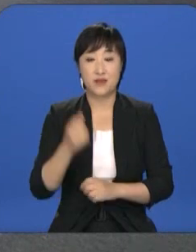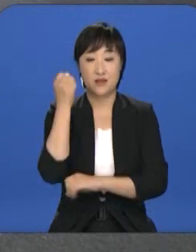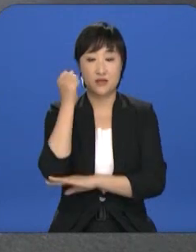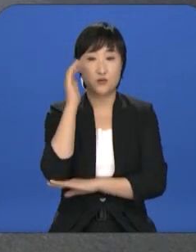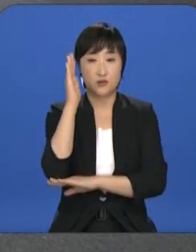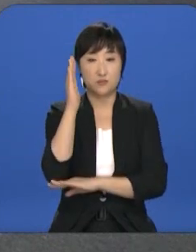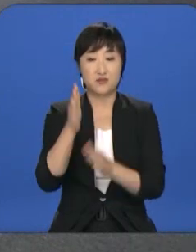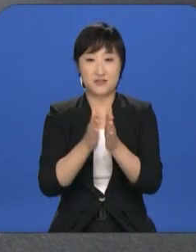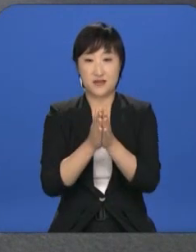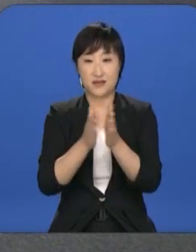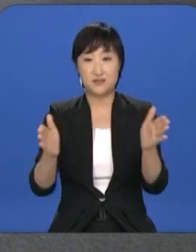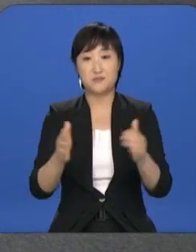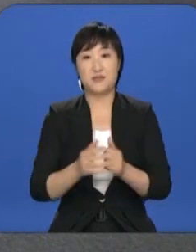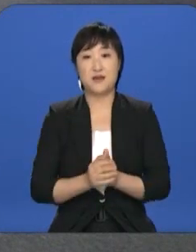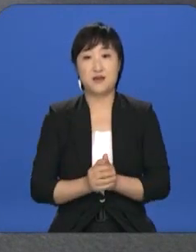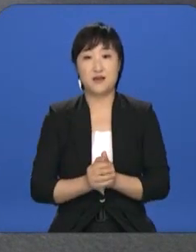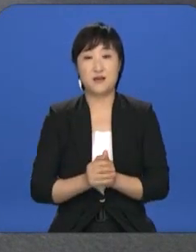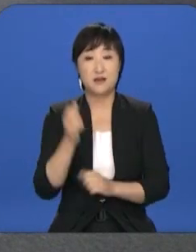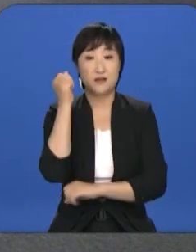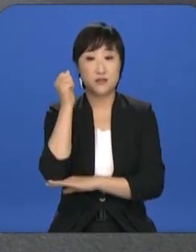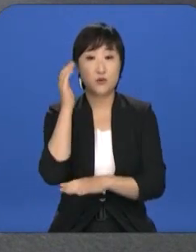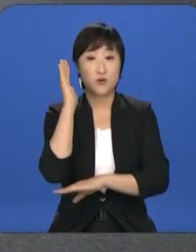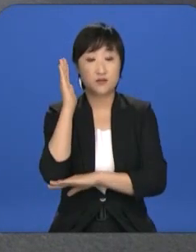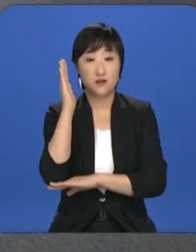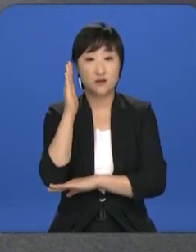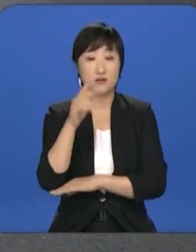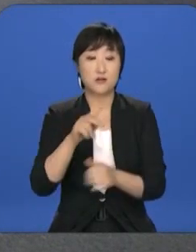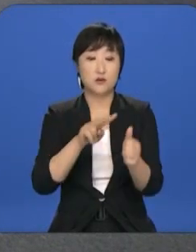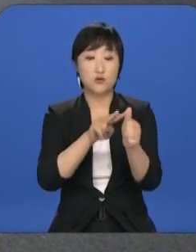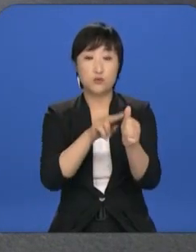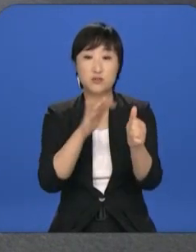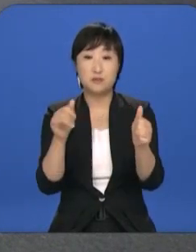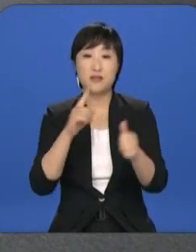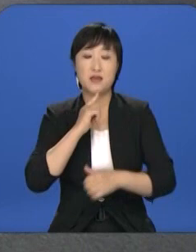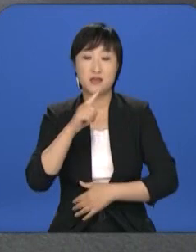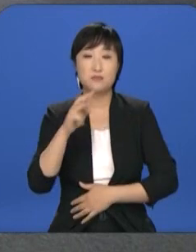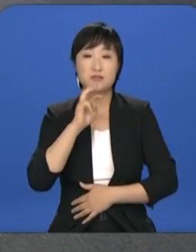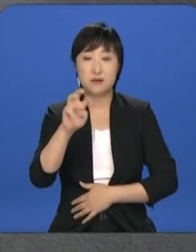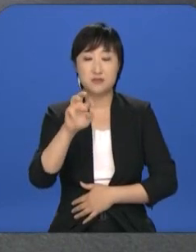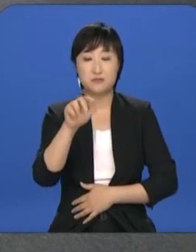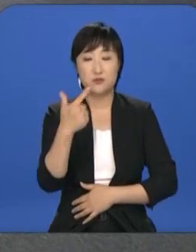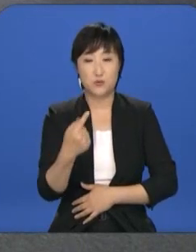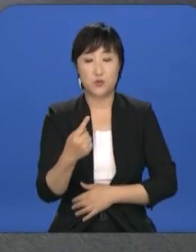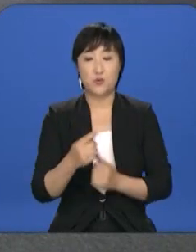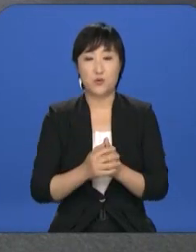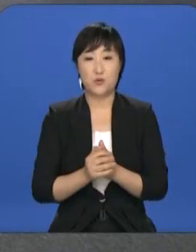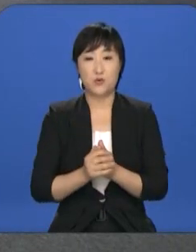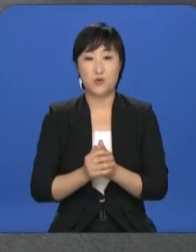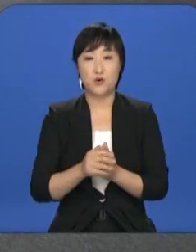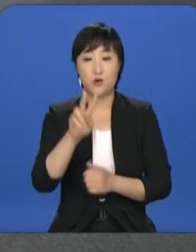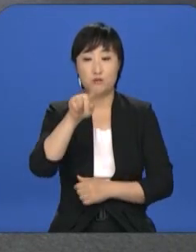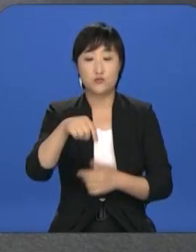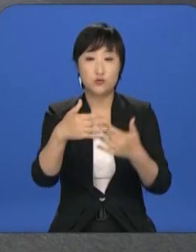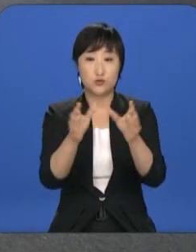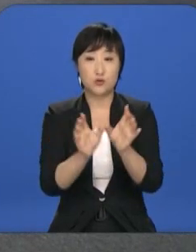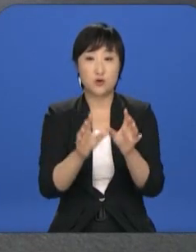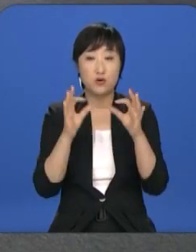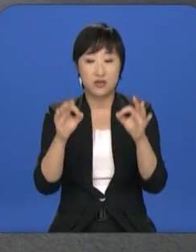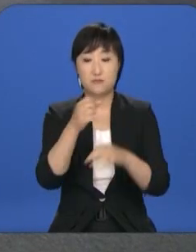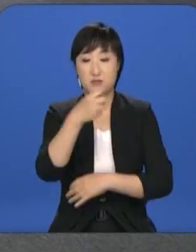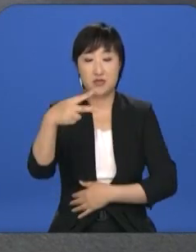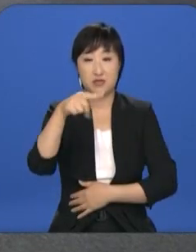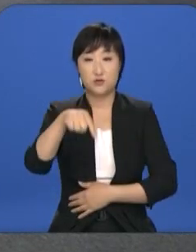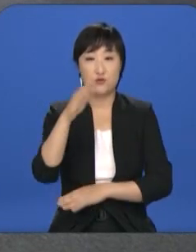그럼 기조연설부터 시작하도록 하겠습니다. 기조연설은 후보자마다 1분 30초 동안 진행됩니다. 먼저 무소속 김희수